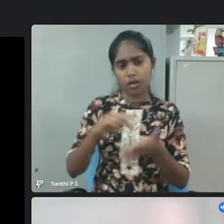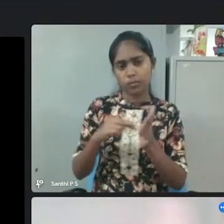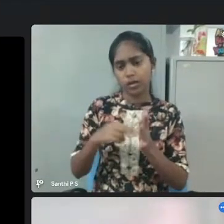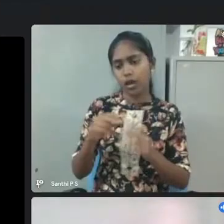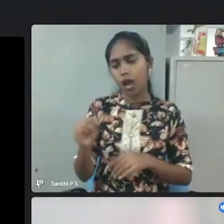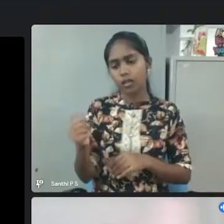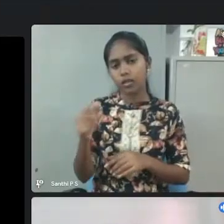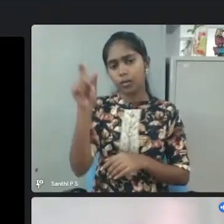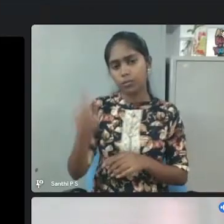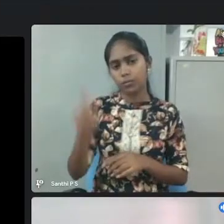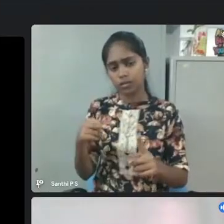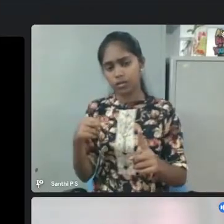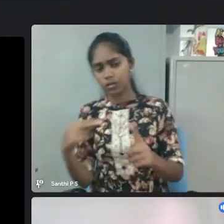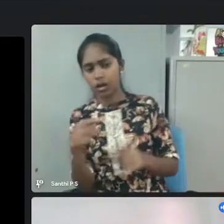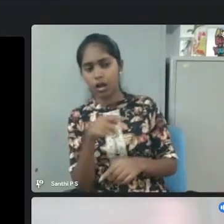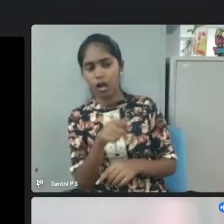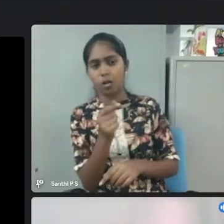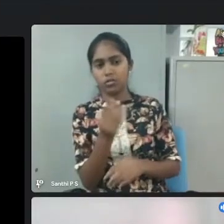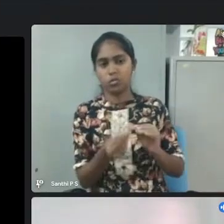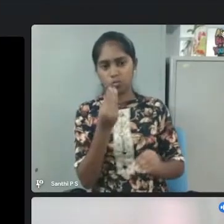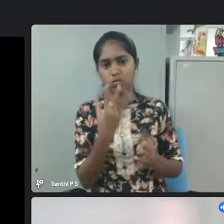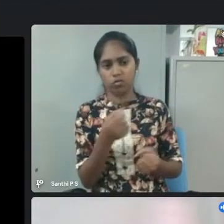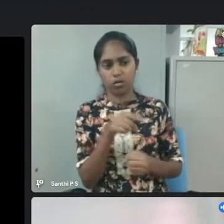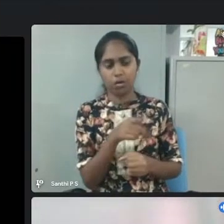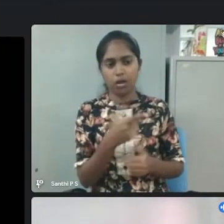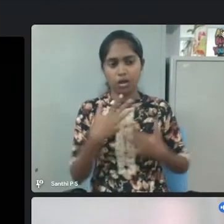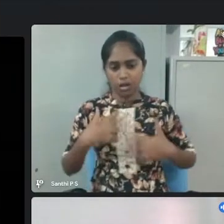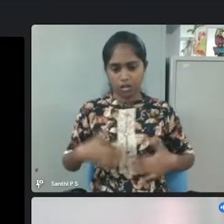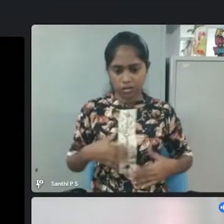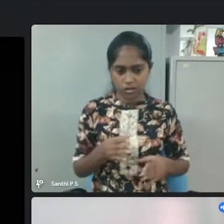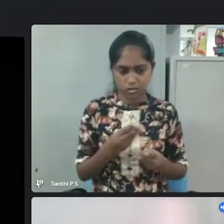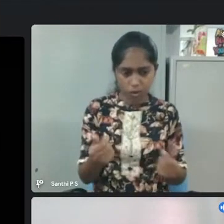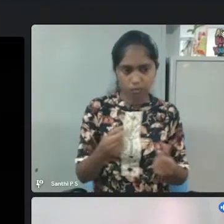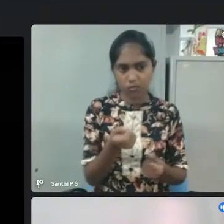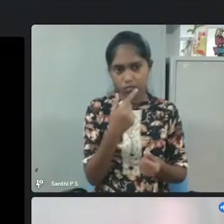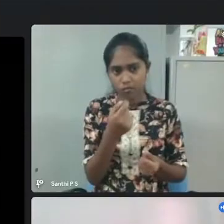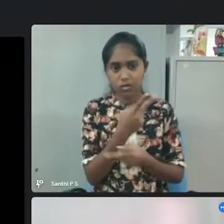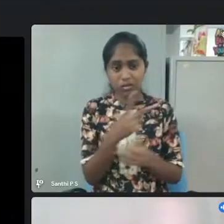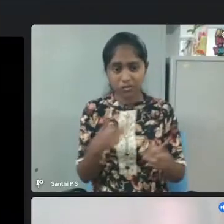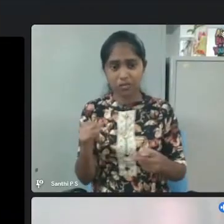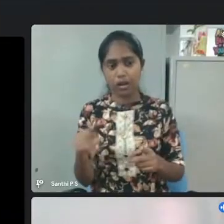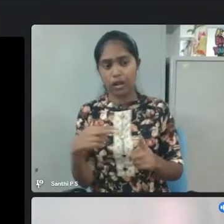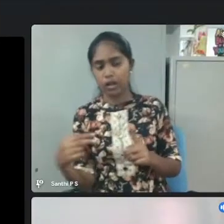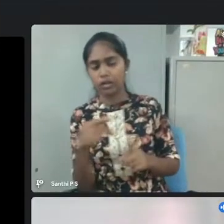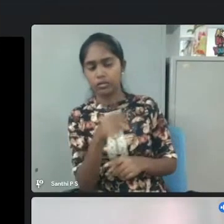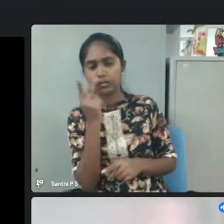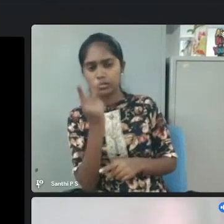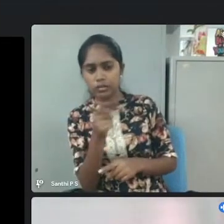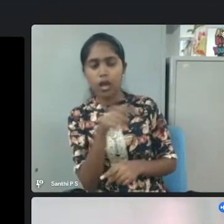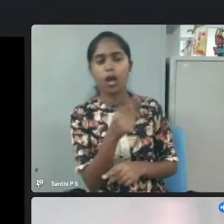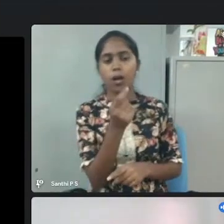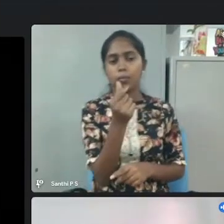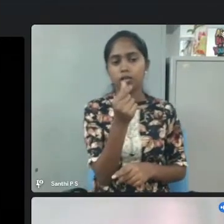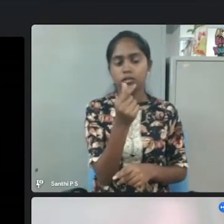അപേക്ഷിച്ച് ചികിത്സാ ചെലവുകളും പാരിസ്ഥിതിക ഘടകങ്ങളും സഹായ ഉപകരണങ്ങളുടെ ആവശ്യം, ഇതെല്ലാം കൂടുതൽ